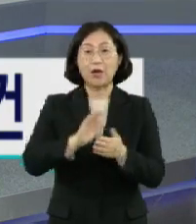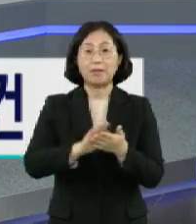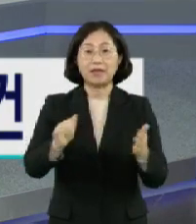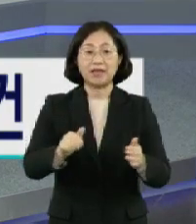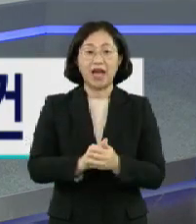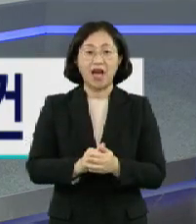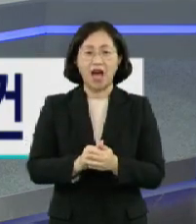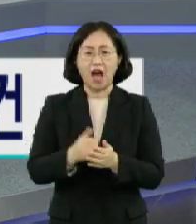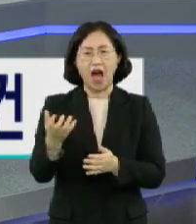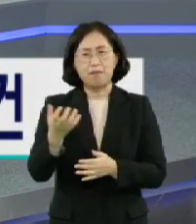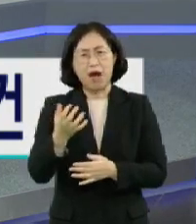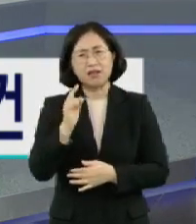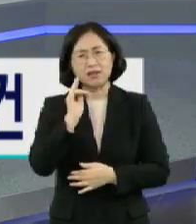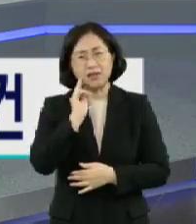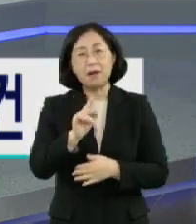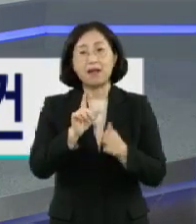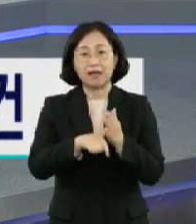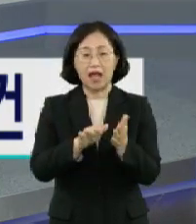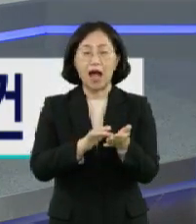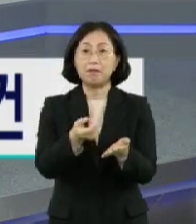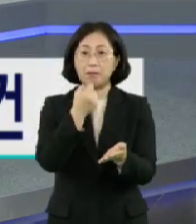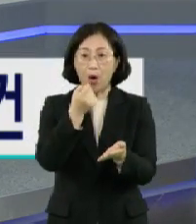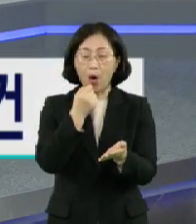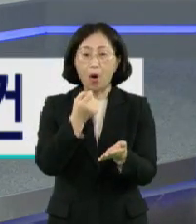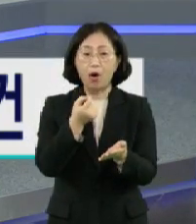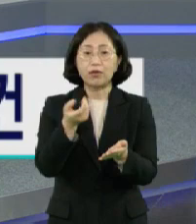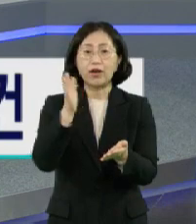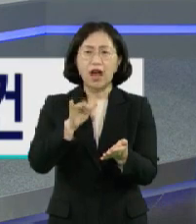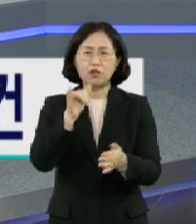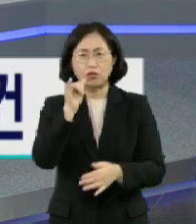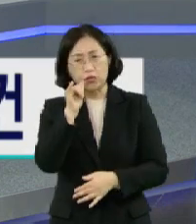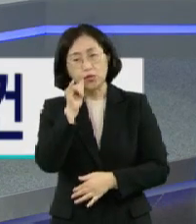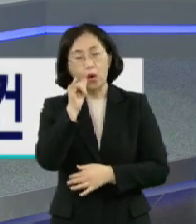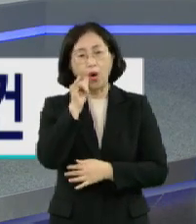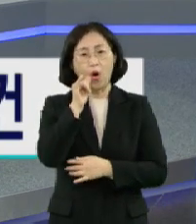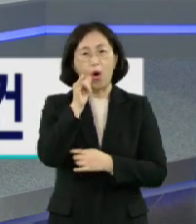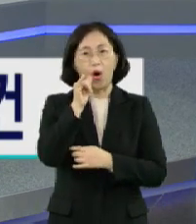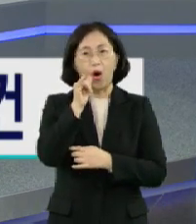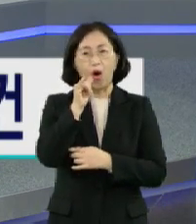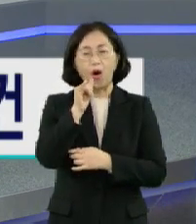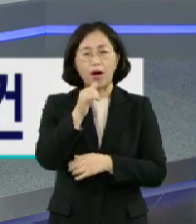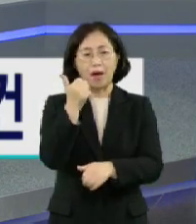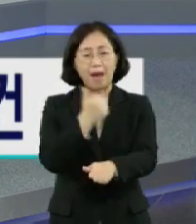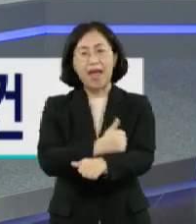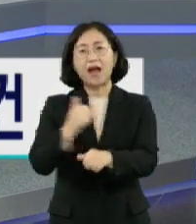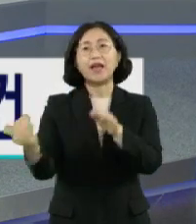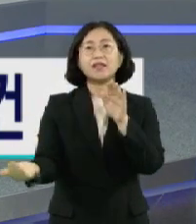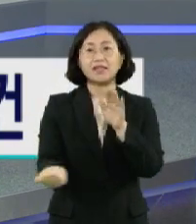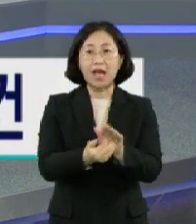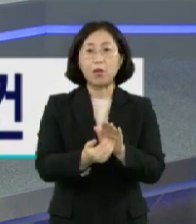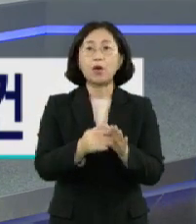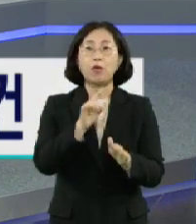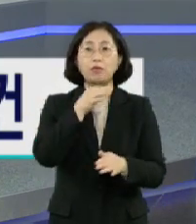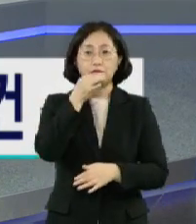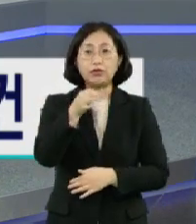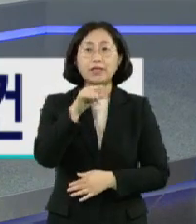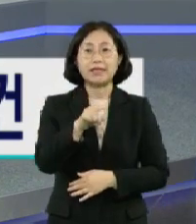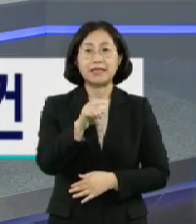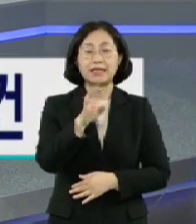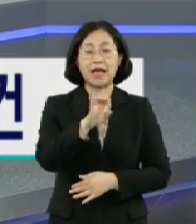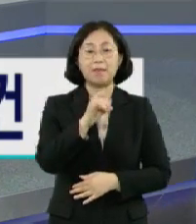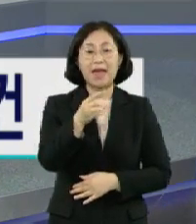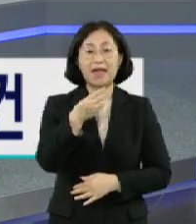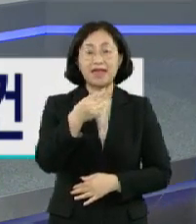최후의 진통제지만 중독성이 너무 강해서 합성 마약의 끝판왕으로 불리는 펜타닐. 대전에서 이 펜타닐을